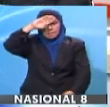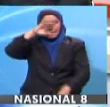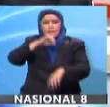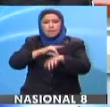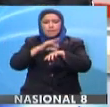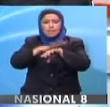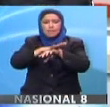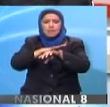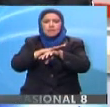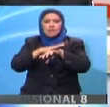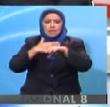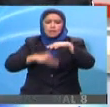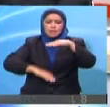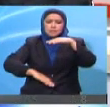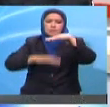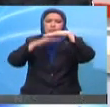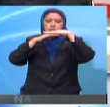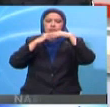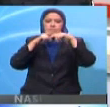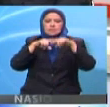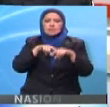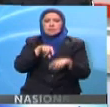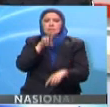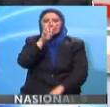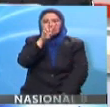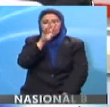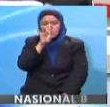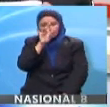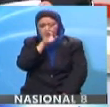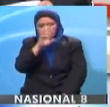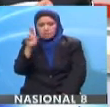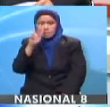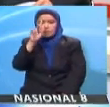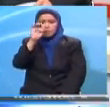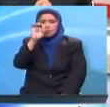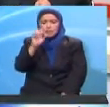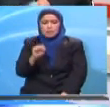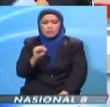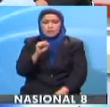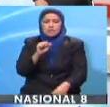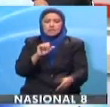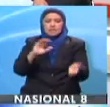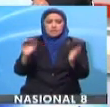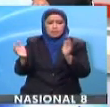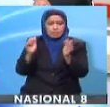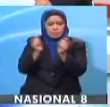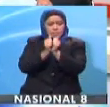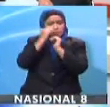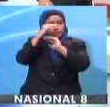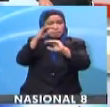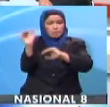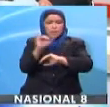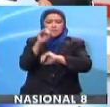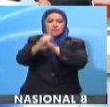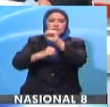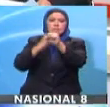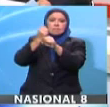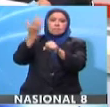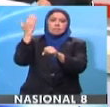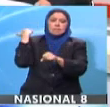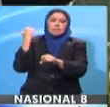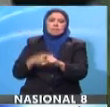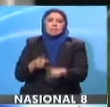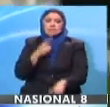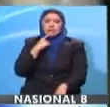mencecah 53,823 kes peningkatan 34% berbanding tempoh sama tahun lalu Minggu